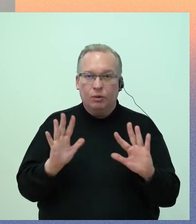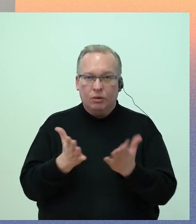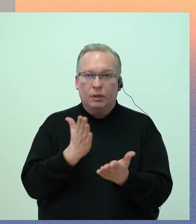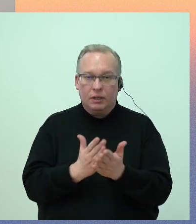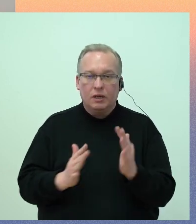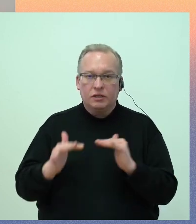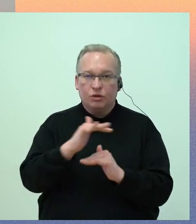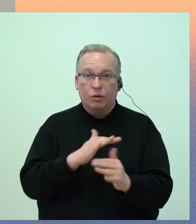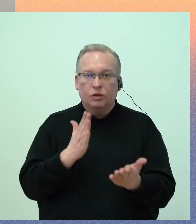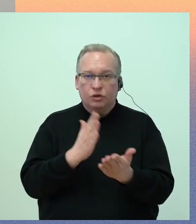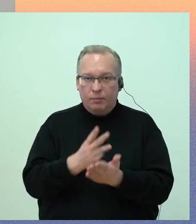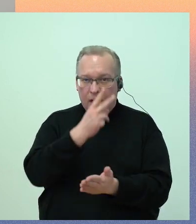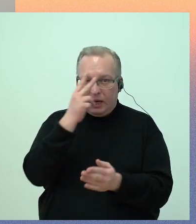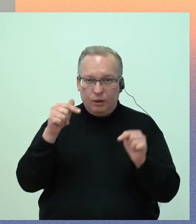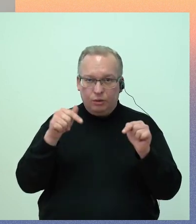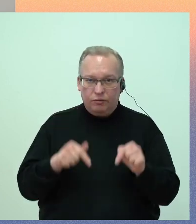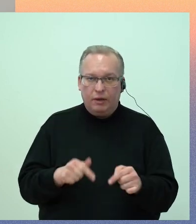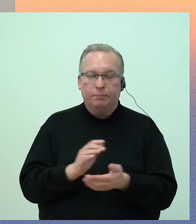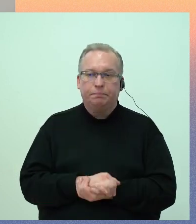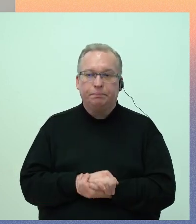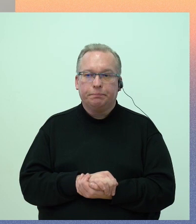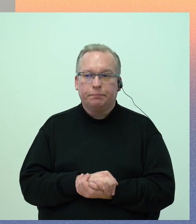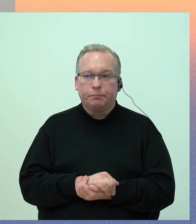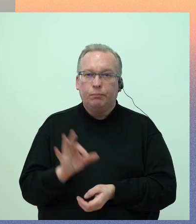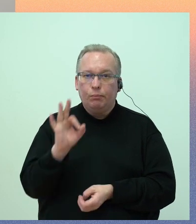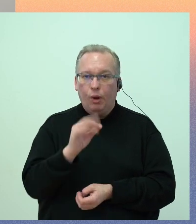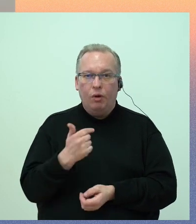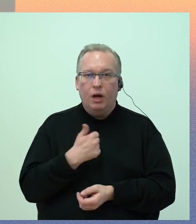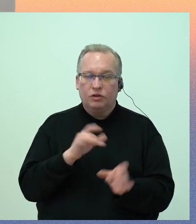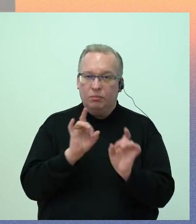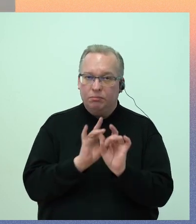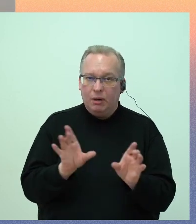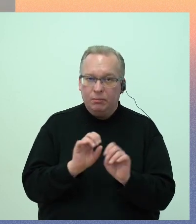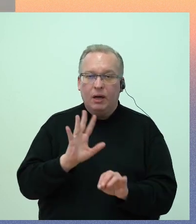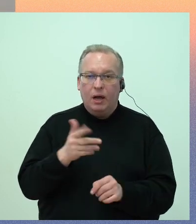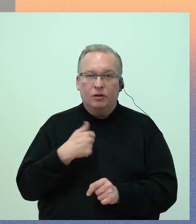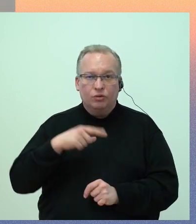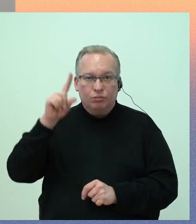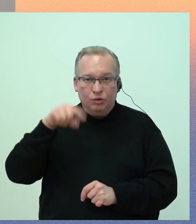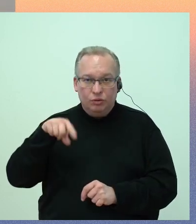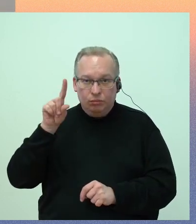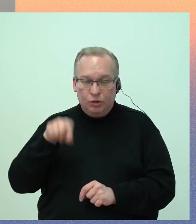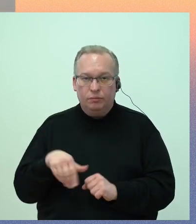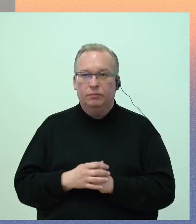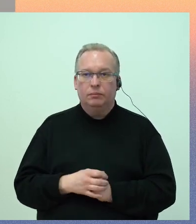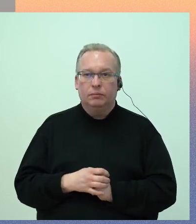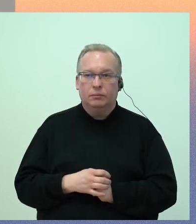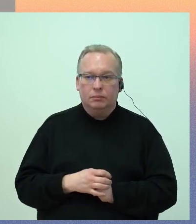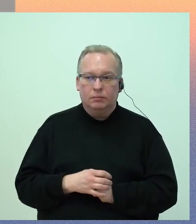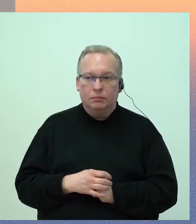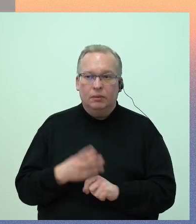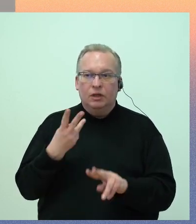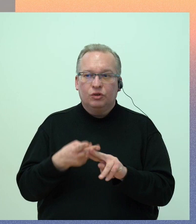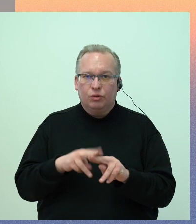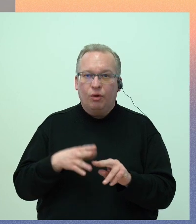ta situacija yra Lietuvoje, nes ji yra vietoje. O aš papasakosiu, ką aš žinau iš